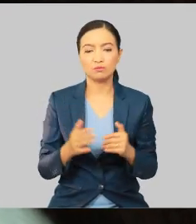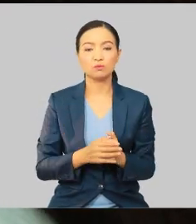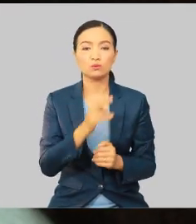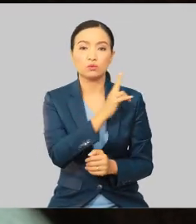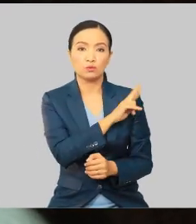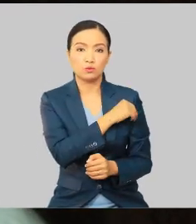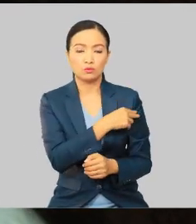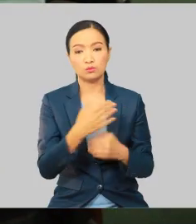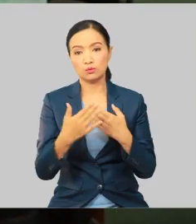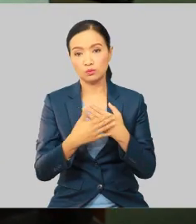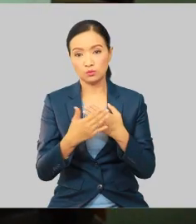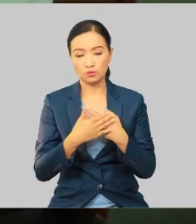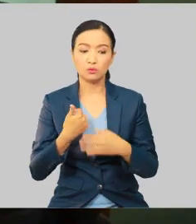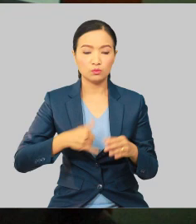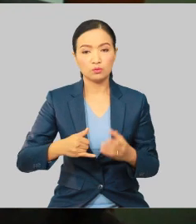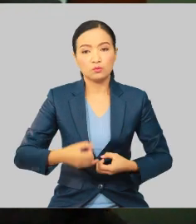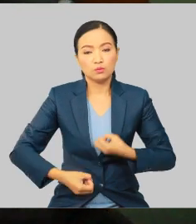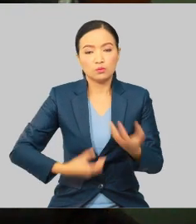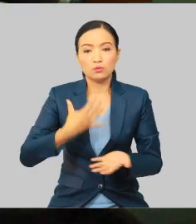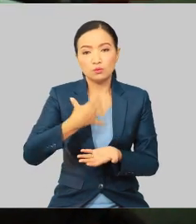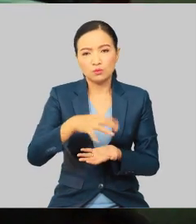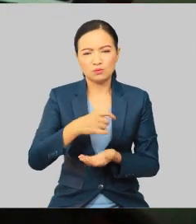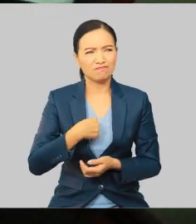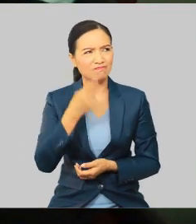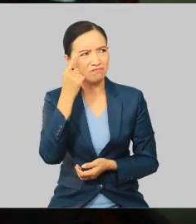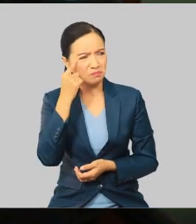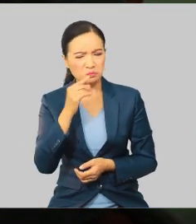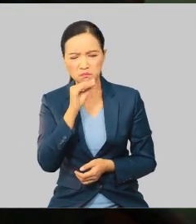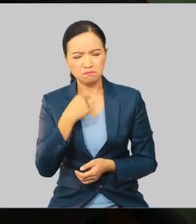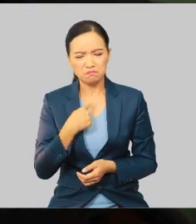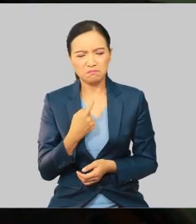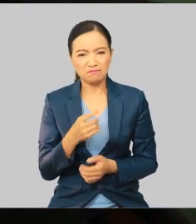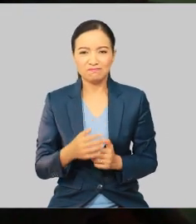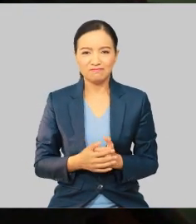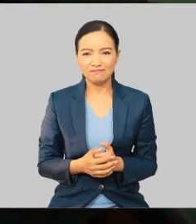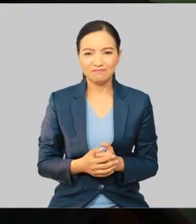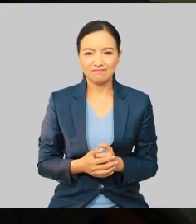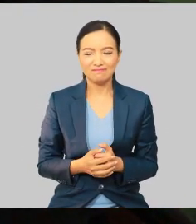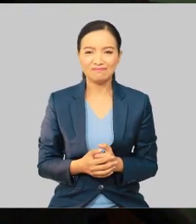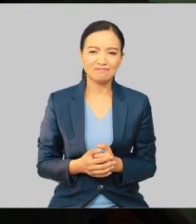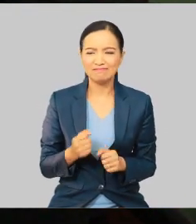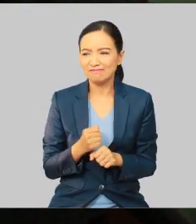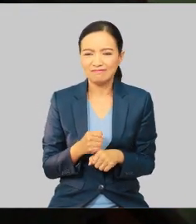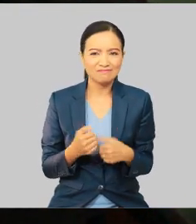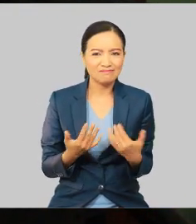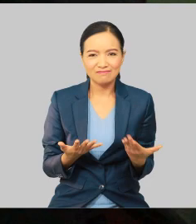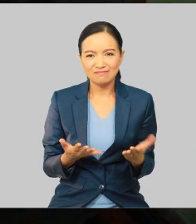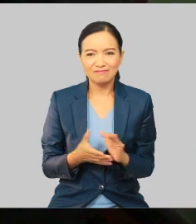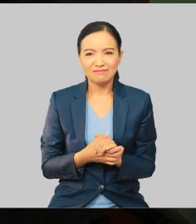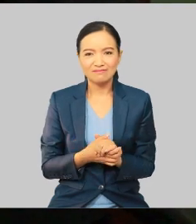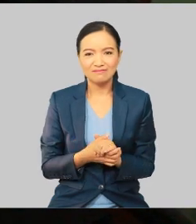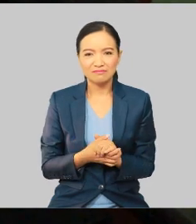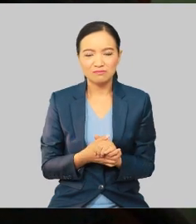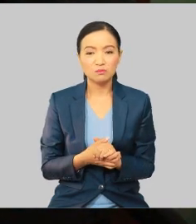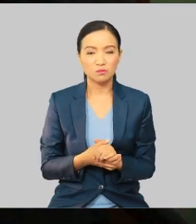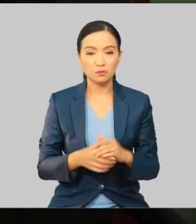ณหมอชวนมาให้ลองไปเล่าเรื่องของตัวเองค่ะองุ่นก็คิดว่าองุ่นคงพูดไม่ได้แน่ๆเลยก็เลยแล้วเราทำไงดีก็เลยคิดว่าเอ้ย